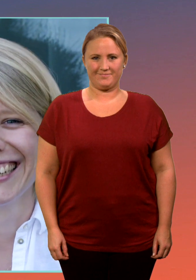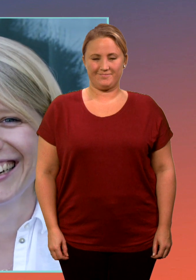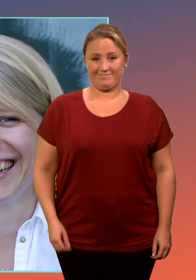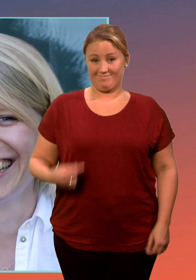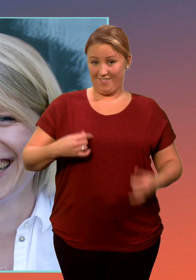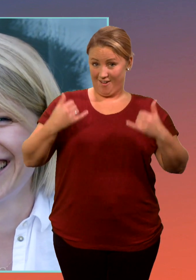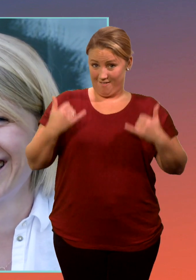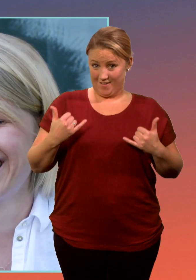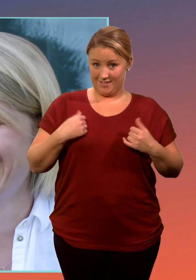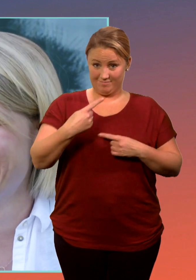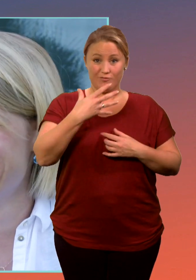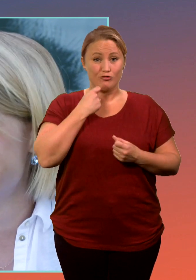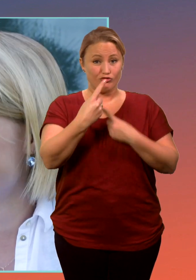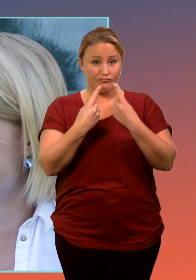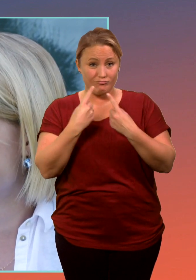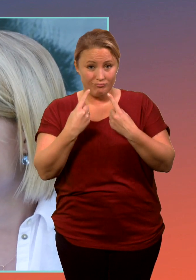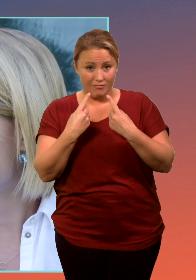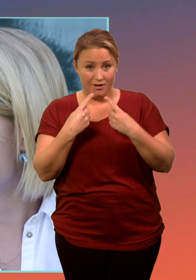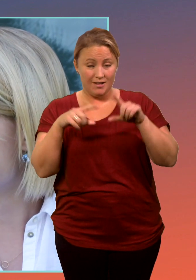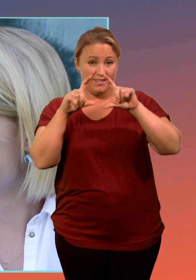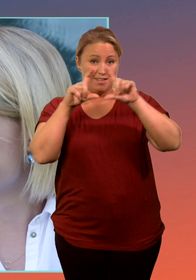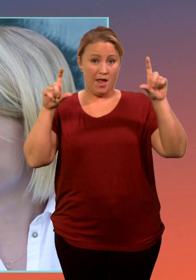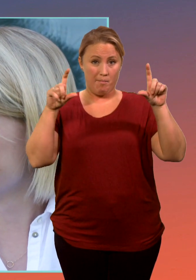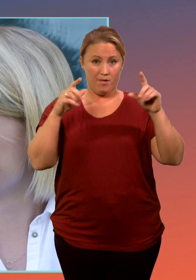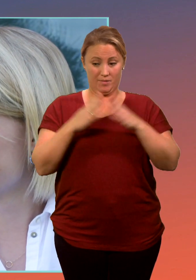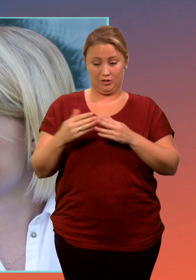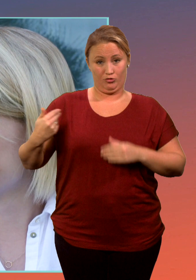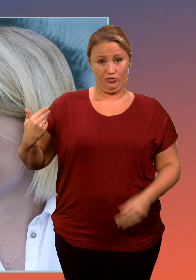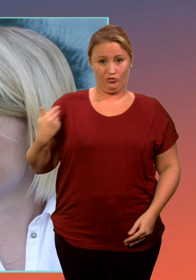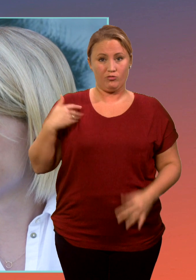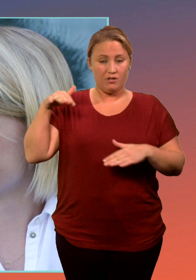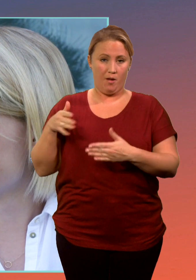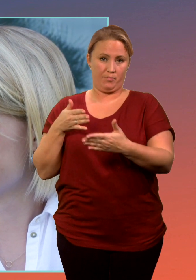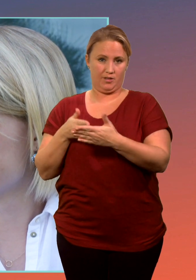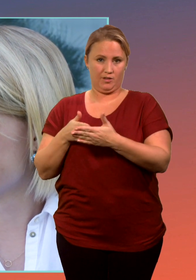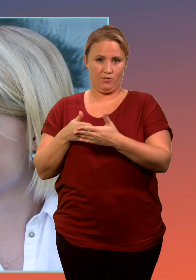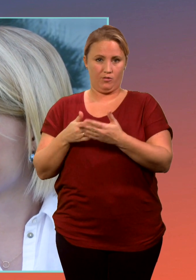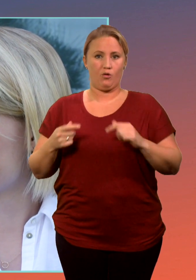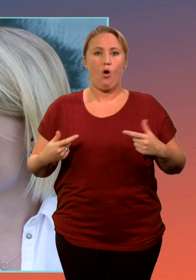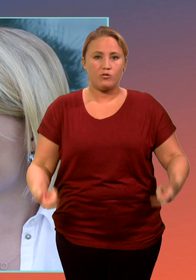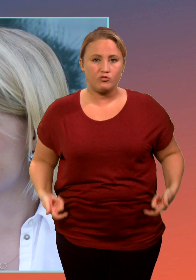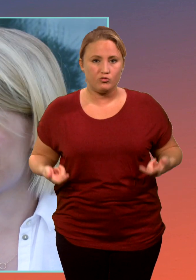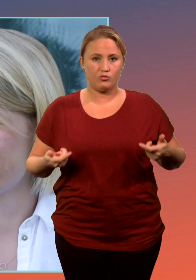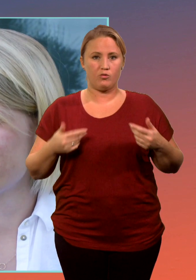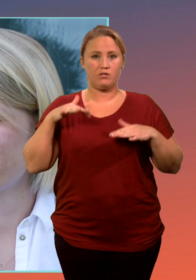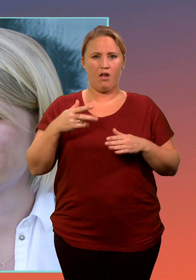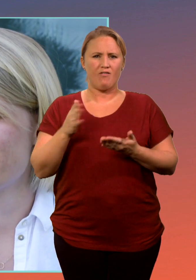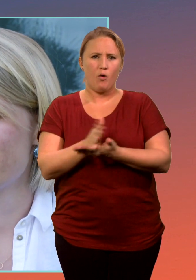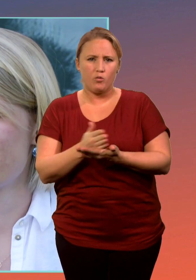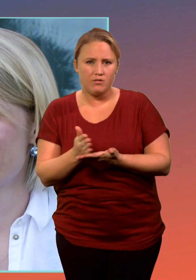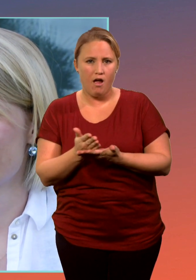Wir wollen heute mit euch darüber reden, wie das ist, wenn ein Partner in der Beziehung eine Behinderung hat, wenn er im Rollstuhl sitzt, was gibt es für